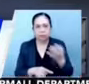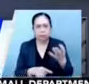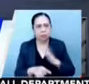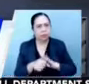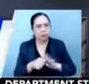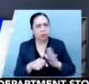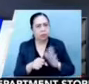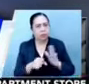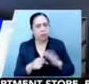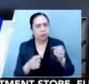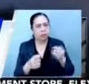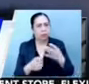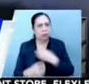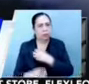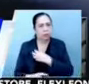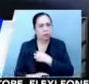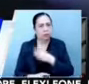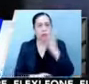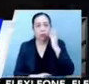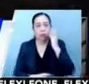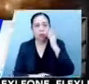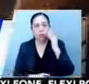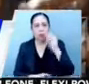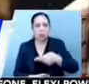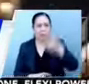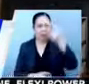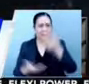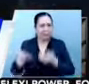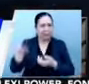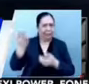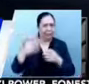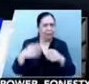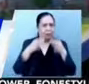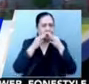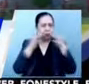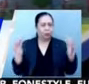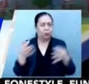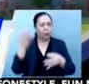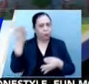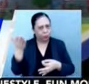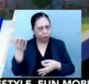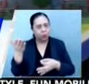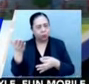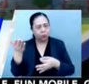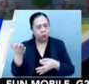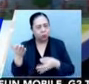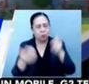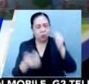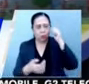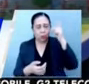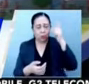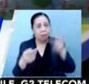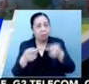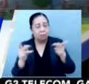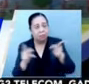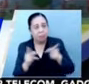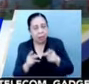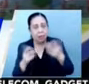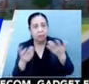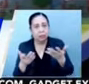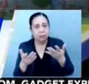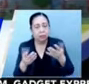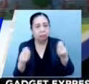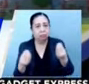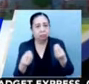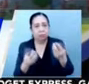Alam po natin yung high profile nature po ng ating subject, yung lugar kung saan po natin na in-implement itong mga